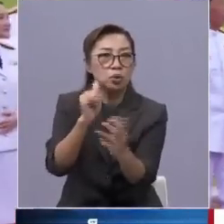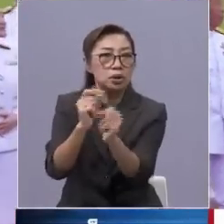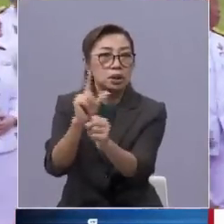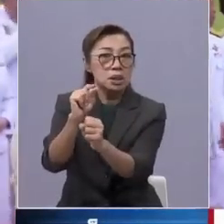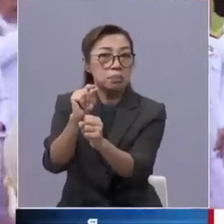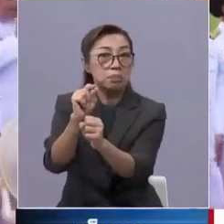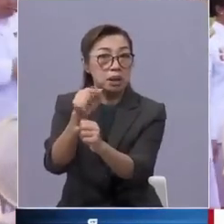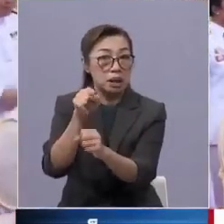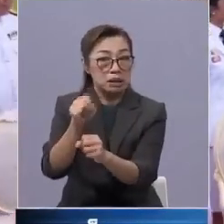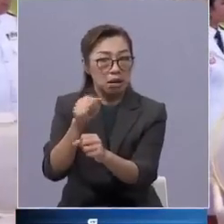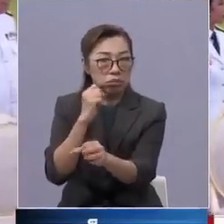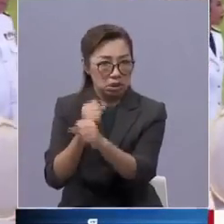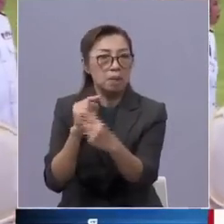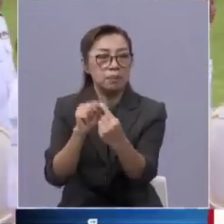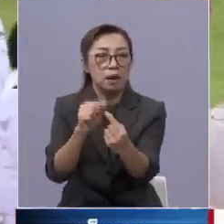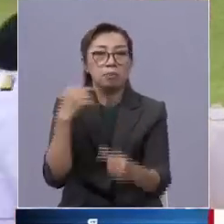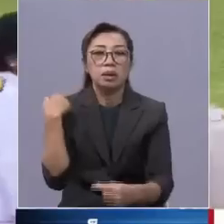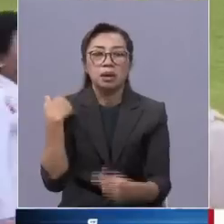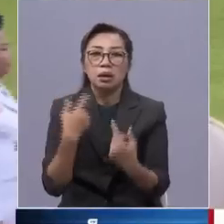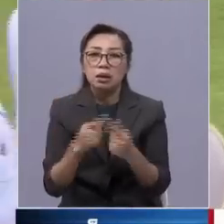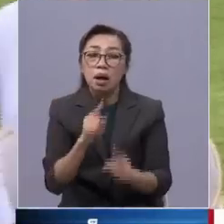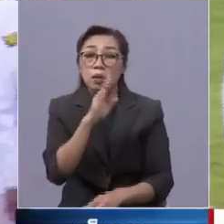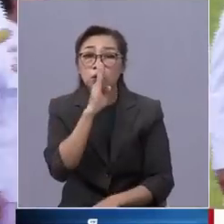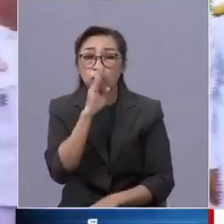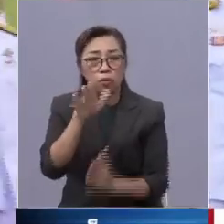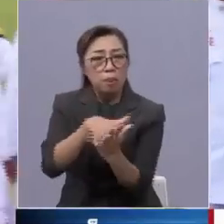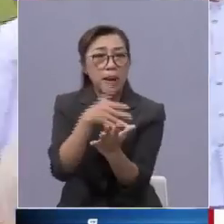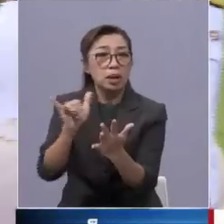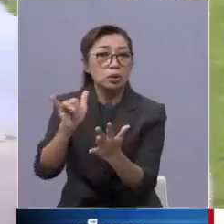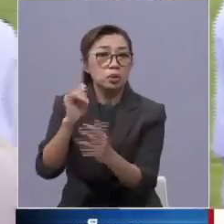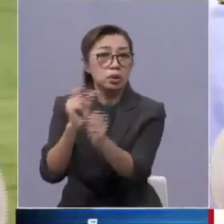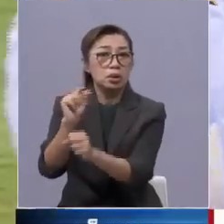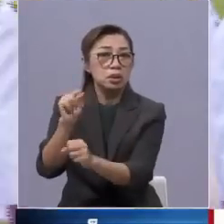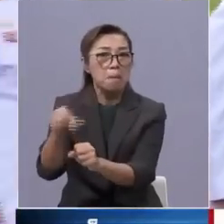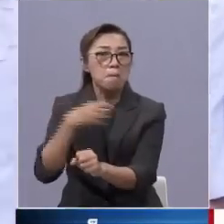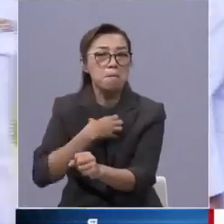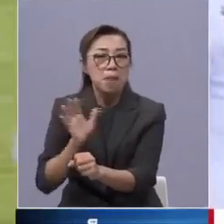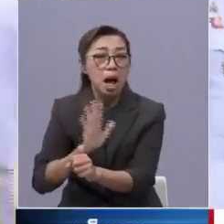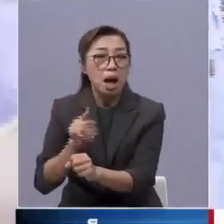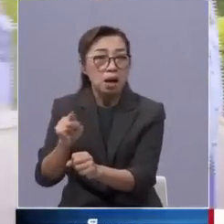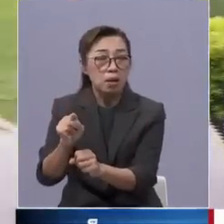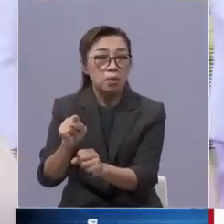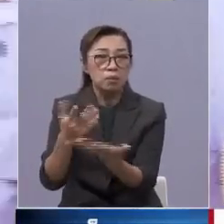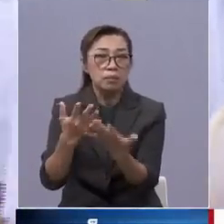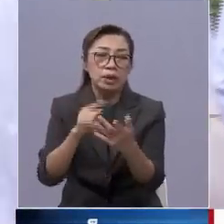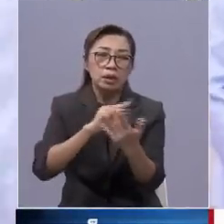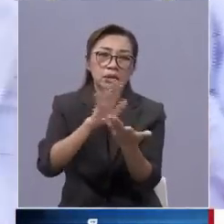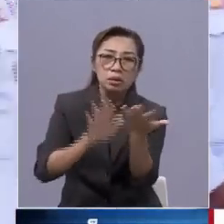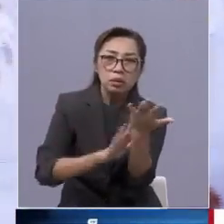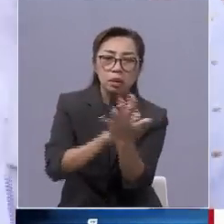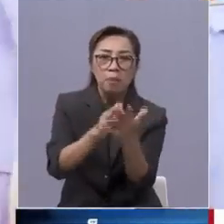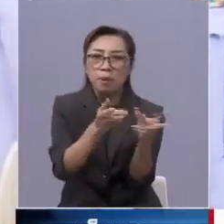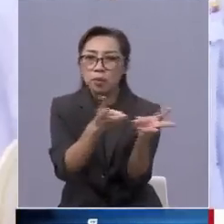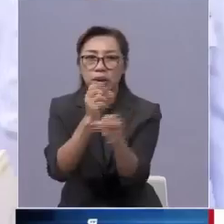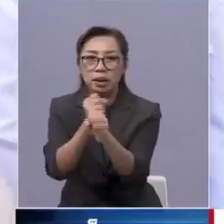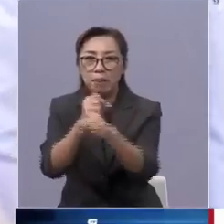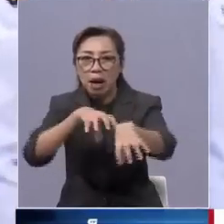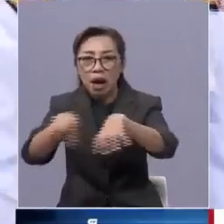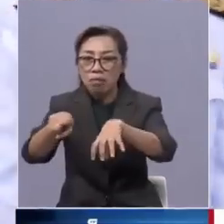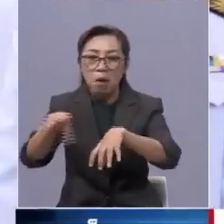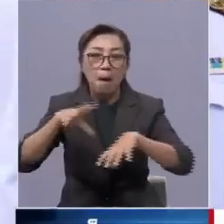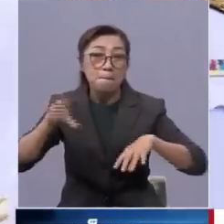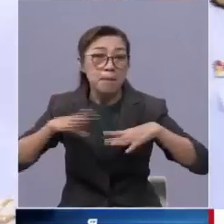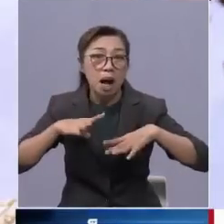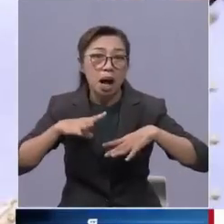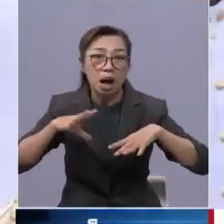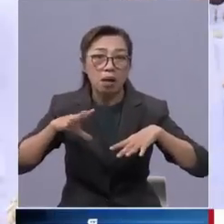ชาติ20ปีนี่แหละนะครับแต่ประเด็นก็คือถ้าเกิดไม่ยึดตามยุทธศาสตร์ชาติตามแนวนโยบายแห่งรัฐไว้เป็นฐานการทำงานเนี่ยแน่น